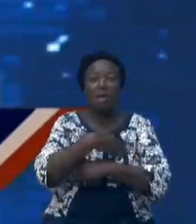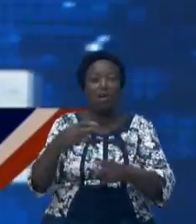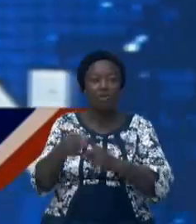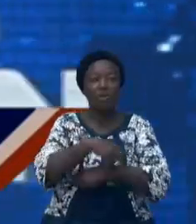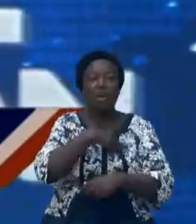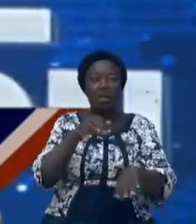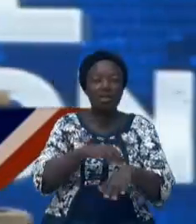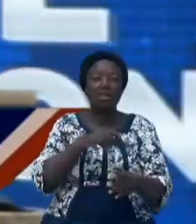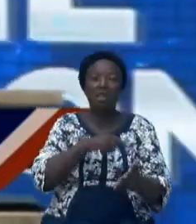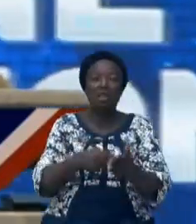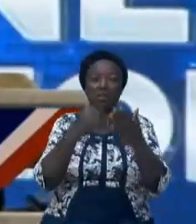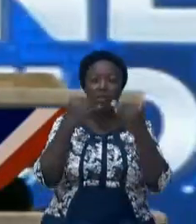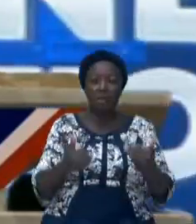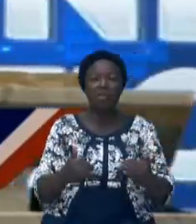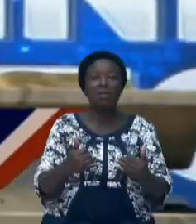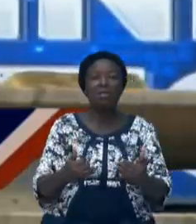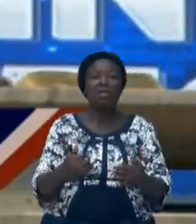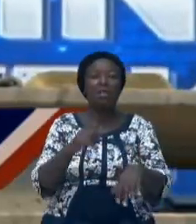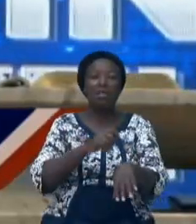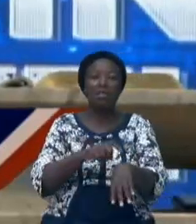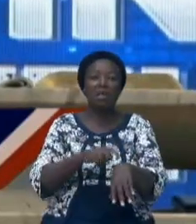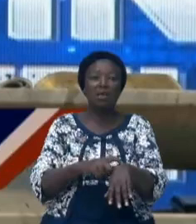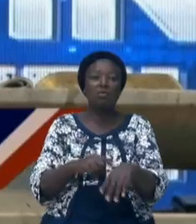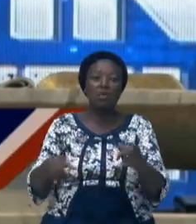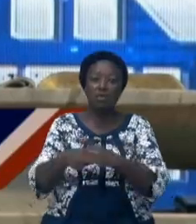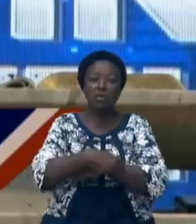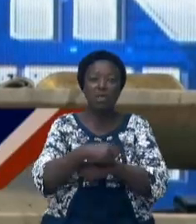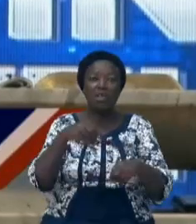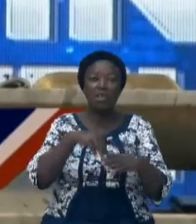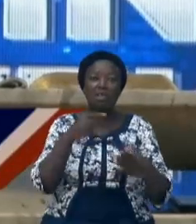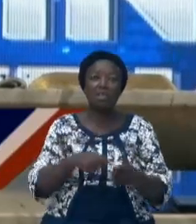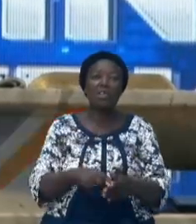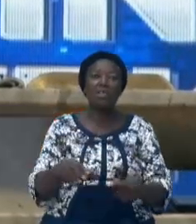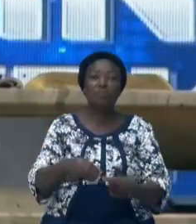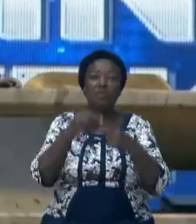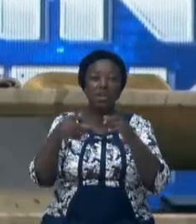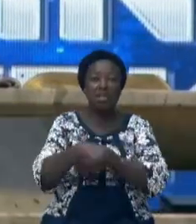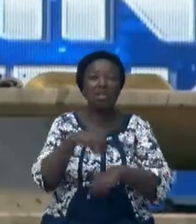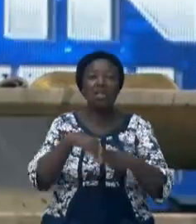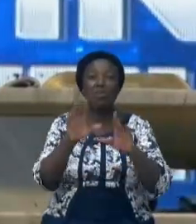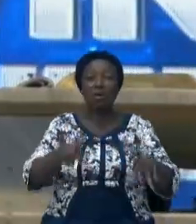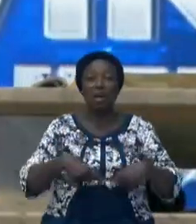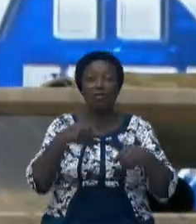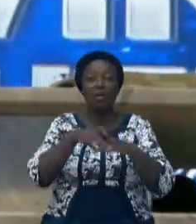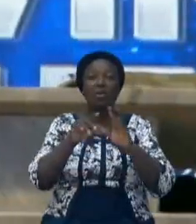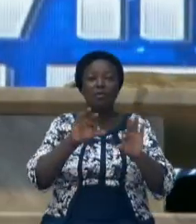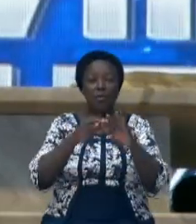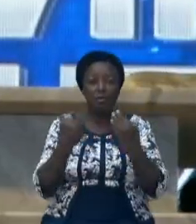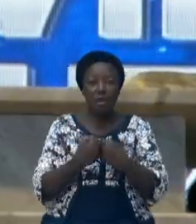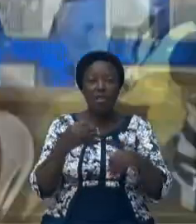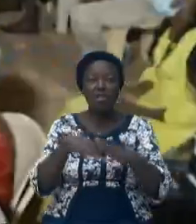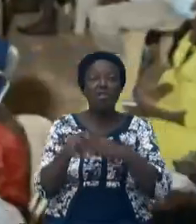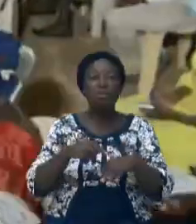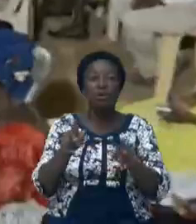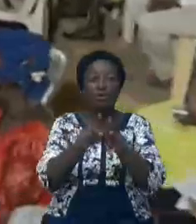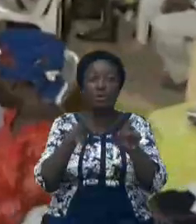et aujourd'hui aujourd'hui un se présente aujourd'hui dans je joue particulièrement dans ta vie